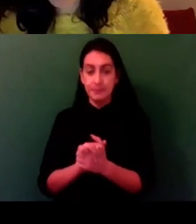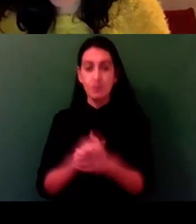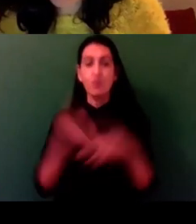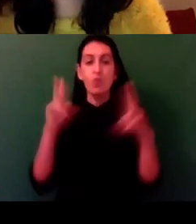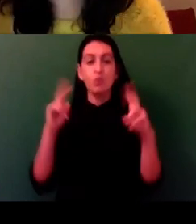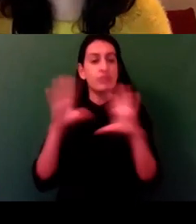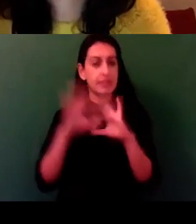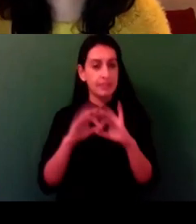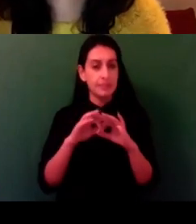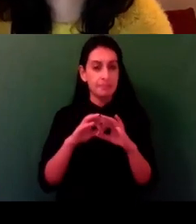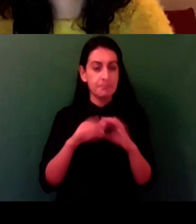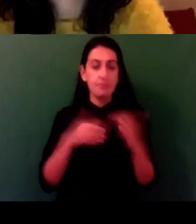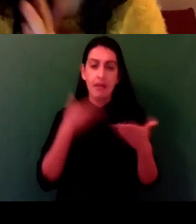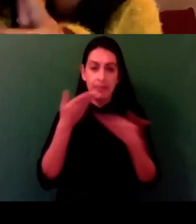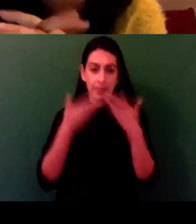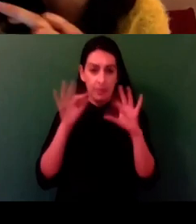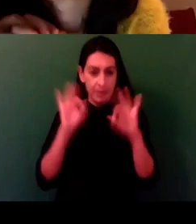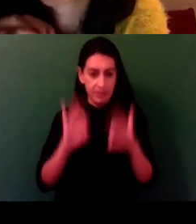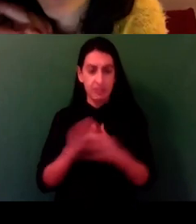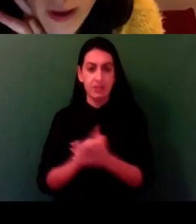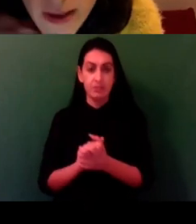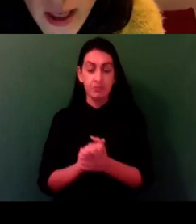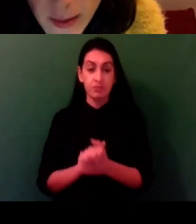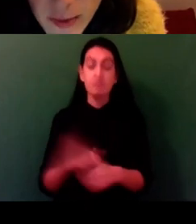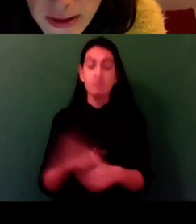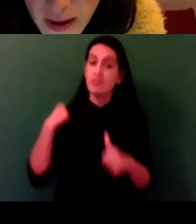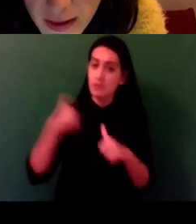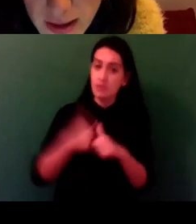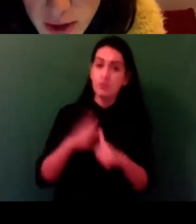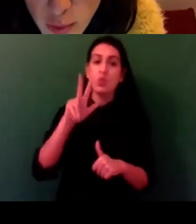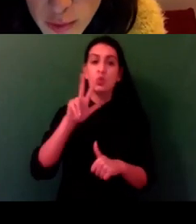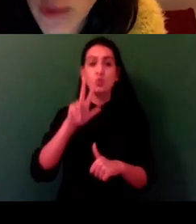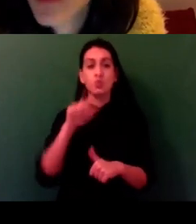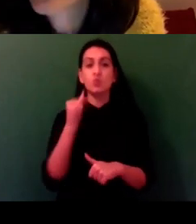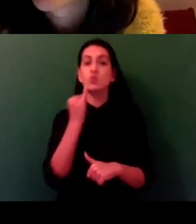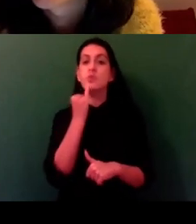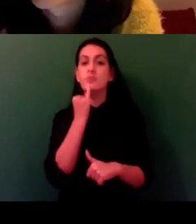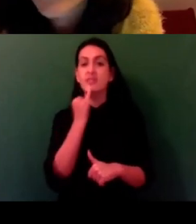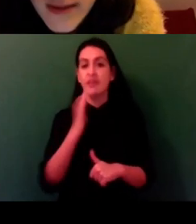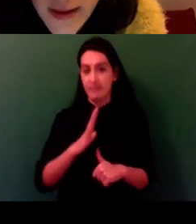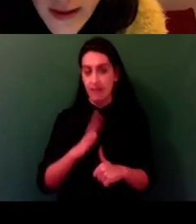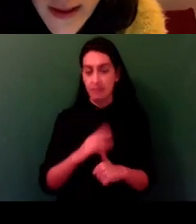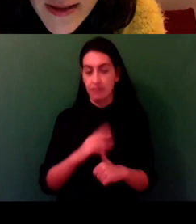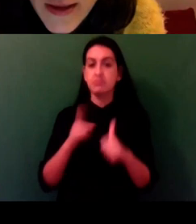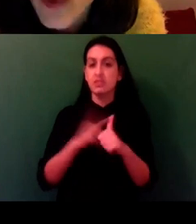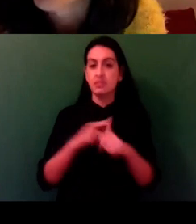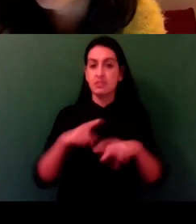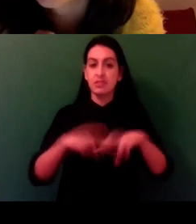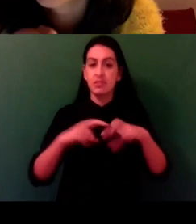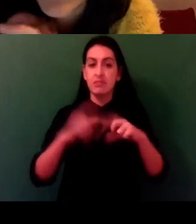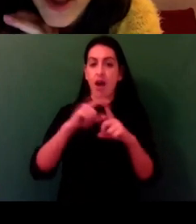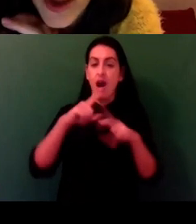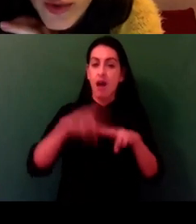başlayacağız. Bu oturumda da üç tane konuğumuz var. Birisi Arda İnceoğlu, Hayrettin Günç